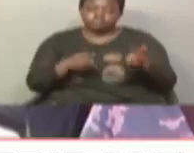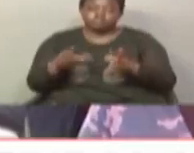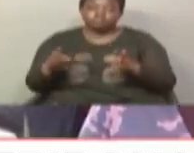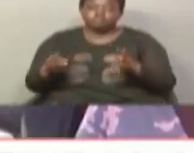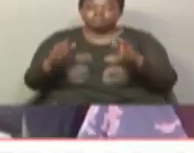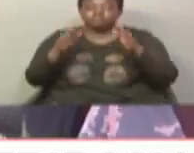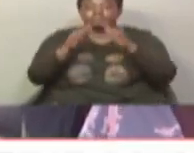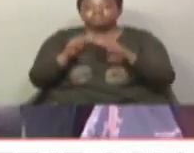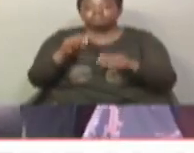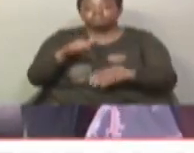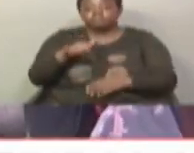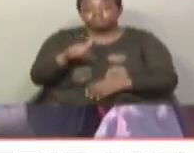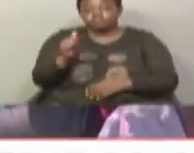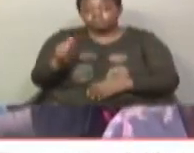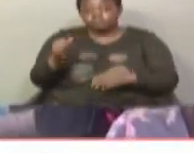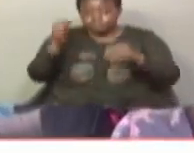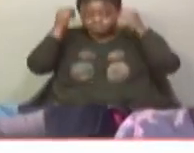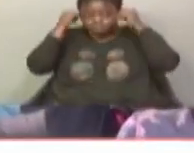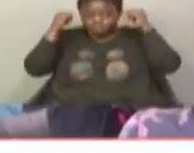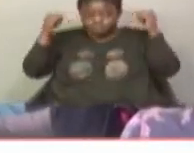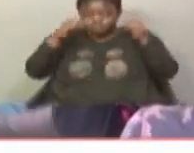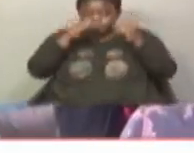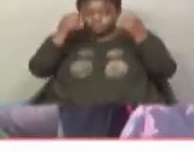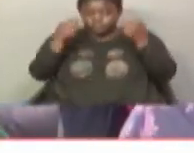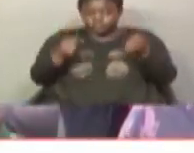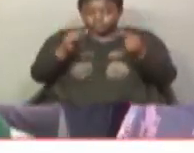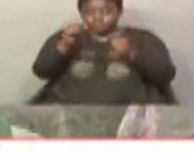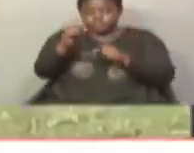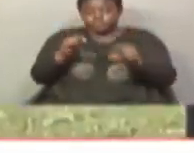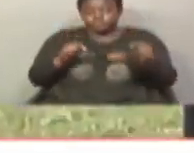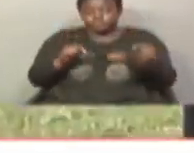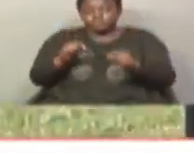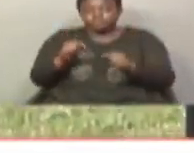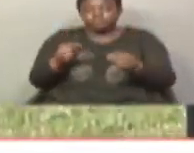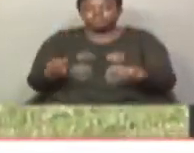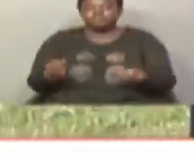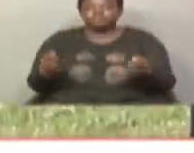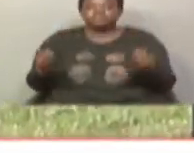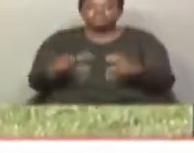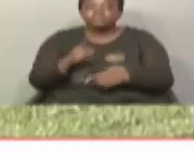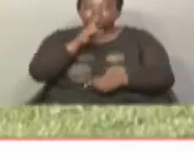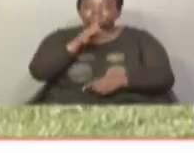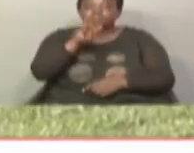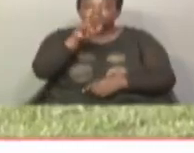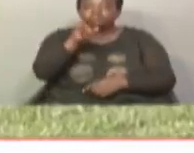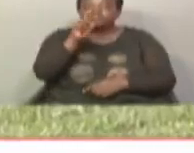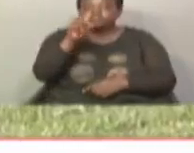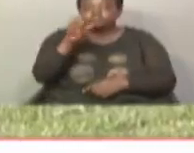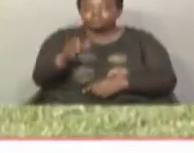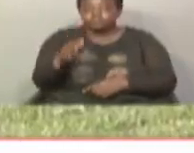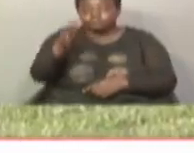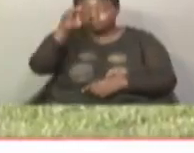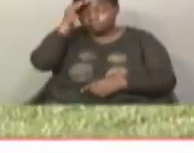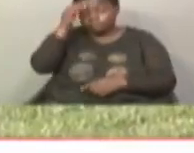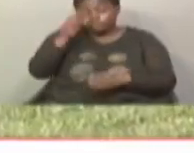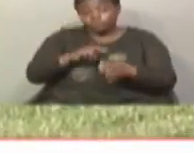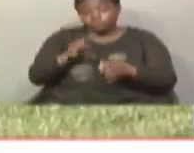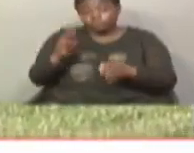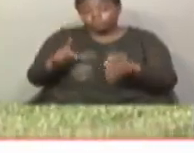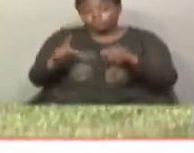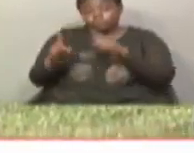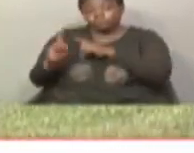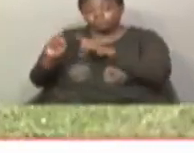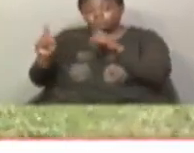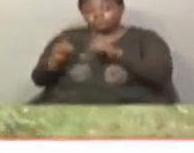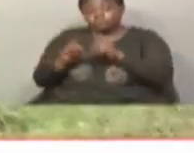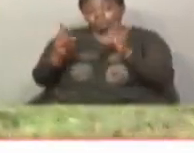yennyini eya Pulezidenti Museveni kino yekitutte kaakati. Mungeri mwalagidde RDC ne poliisi okujja b'emmundu ne bakanyuma Dr. Kaggwa byasa